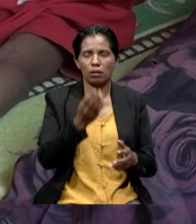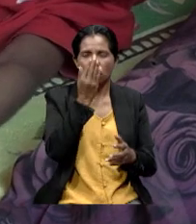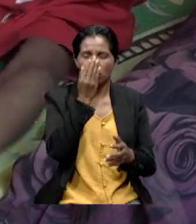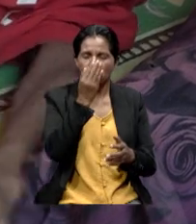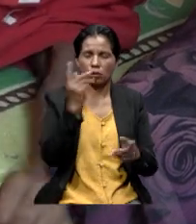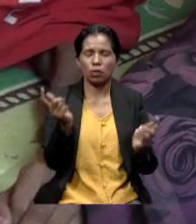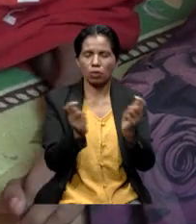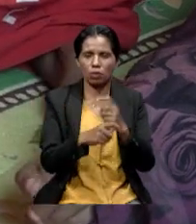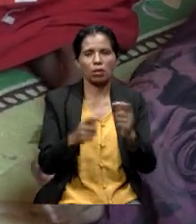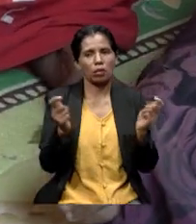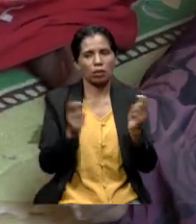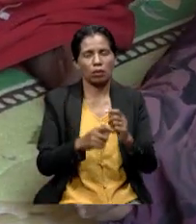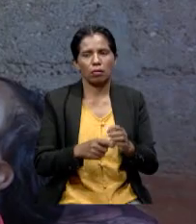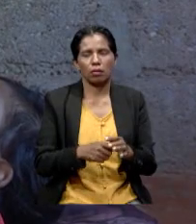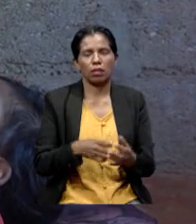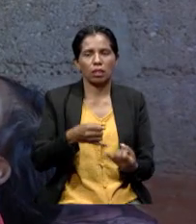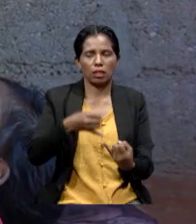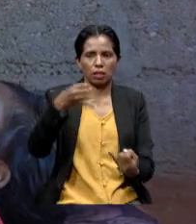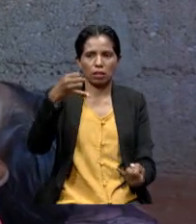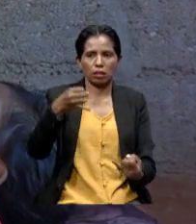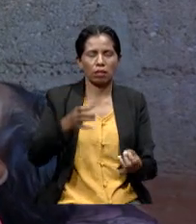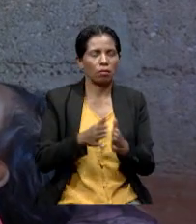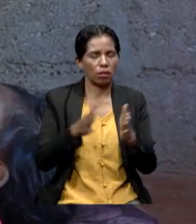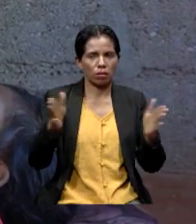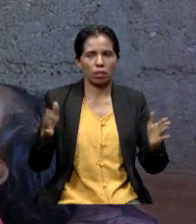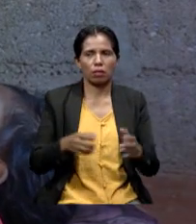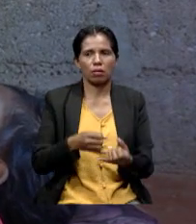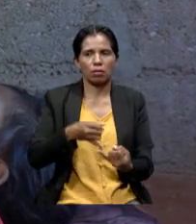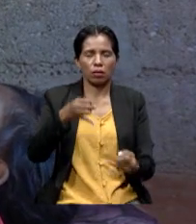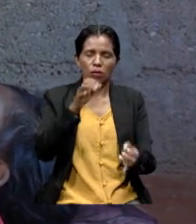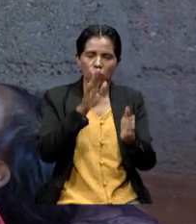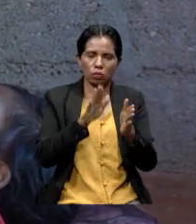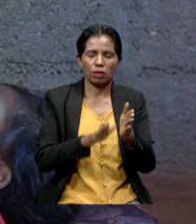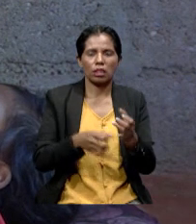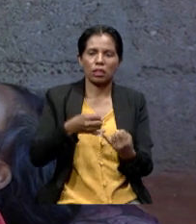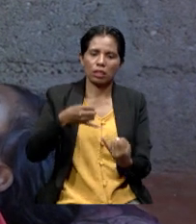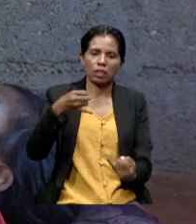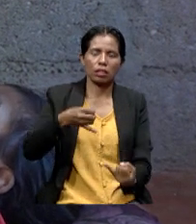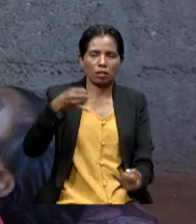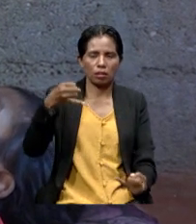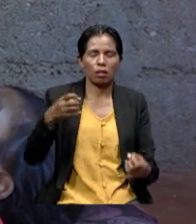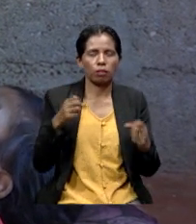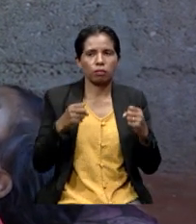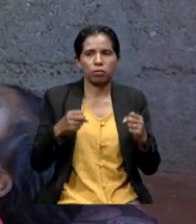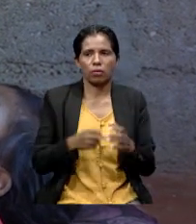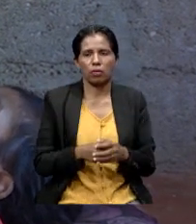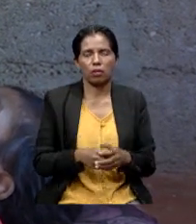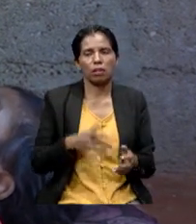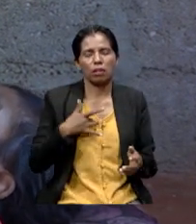malu hariwa ni sa we ni isin de bot ni lai hatu ni isin tu tu undit tu na isin de dia maliring kal makas